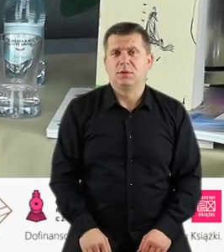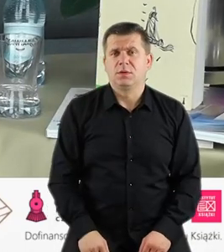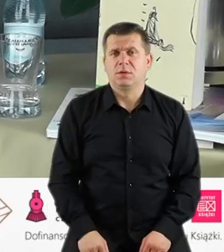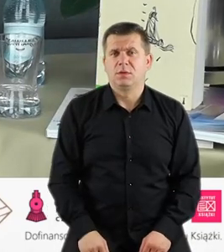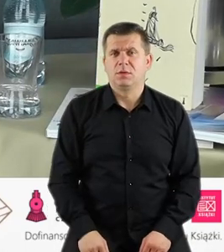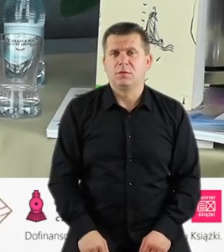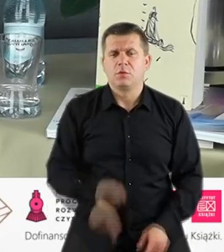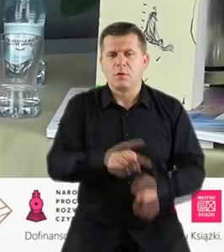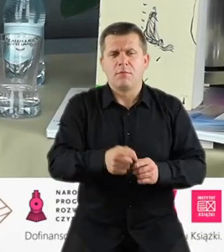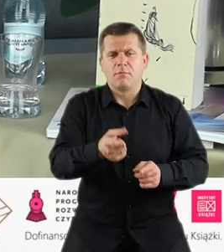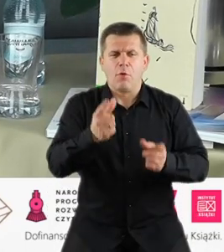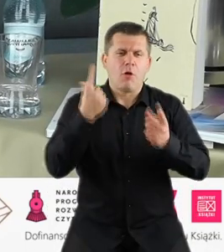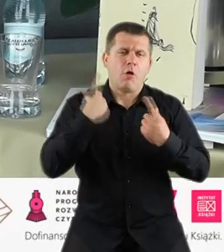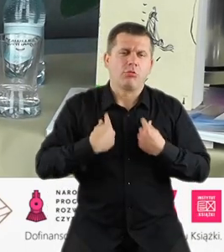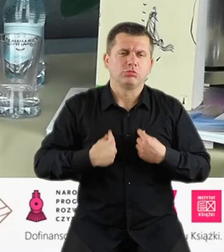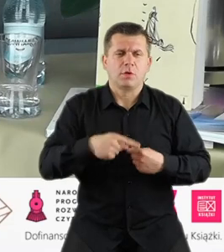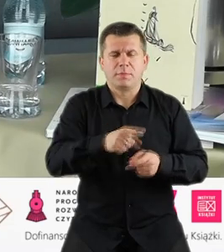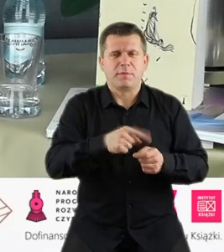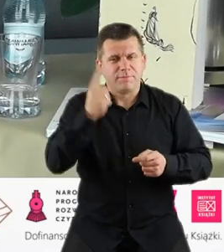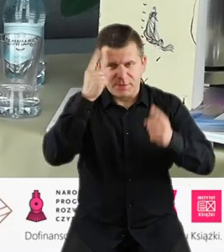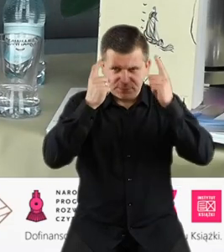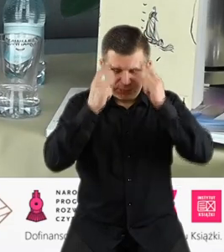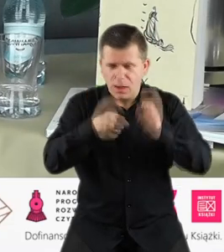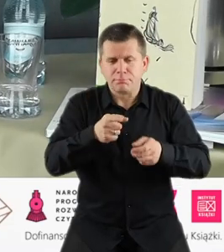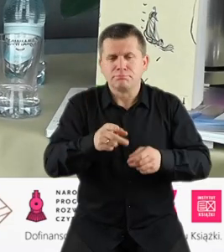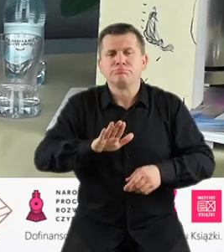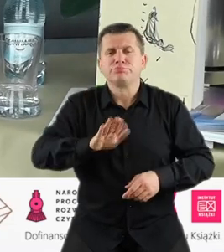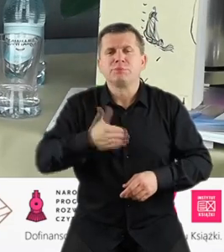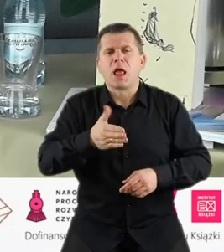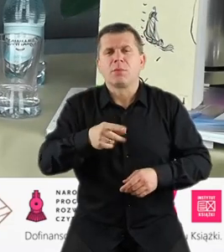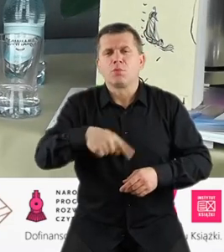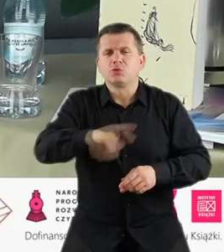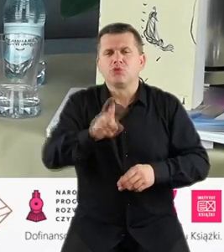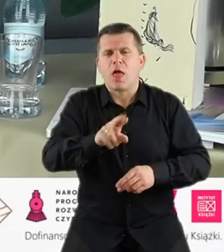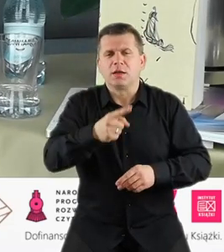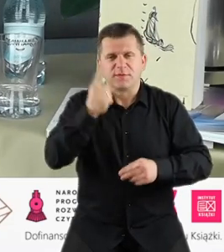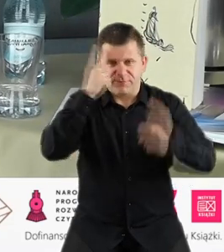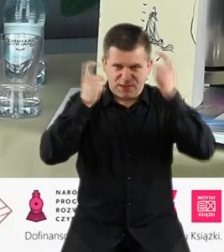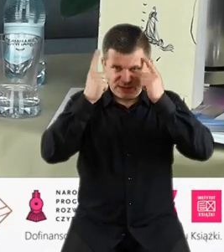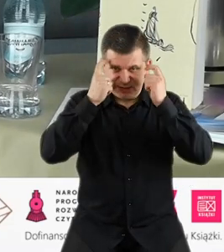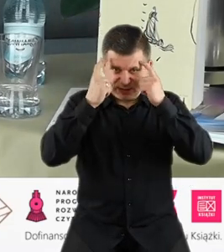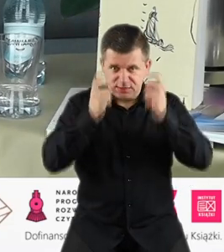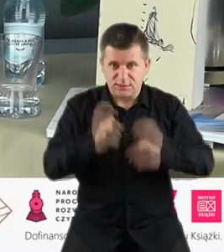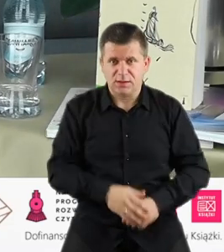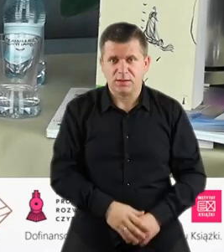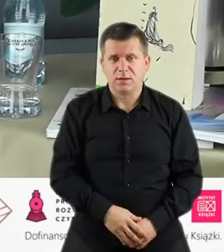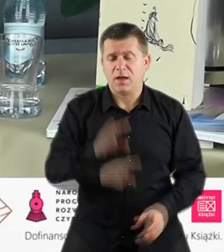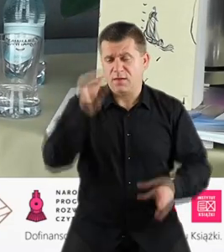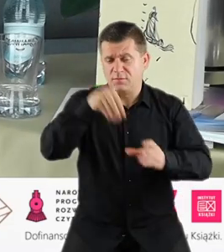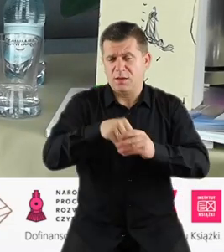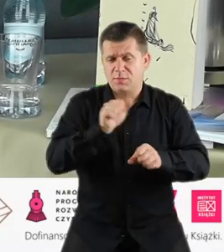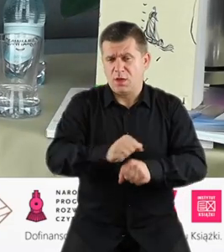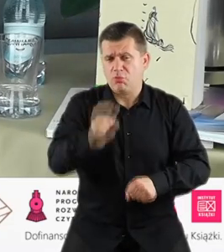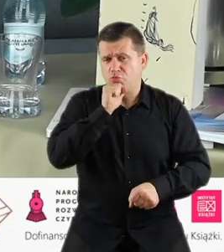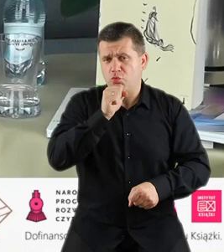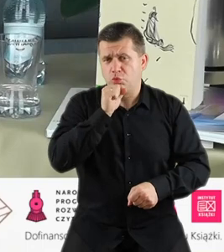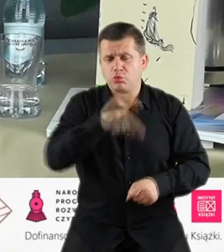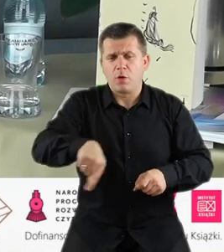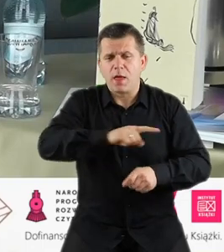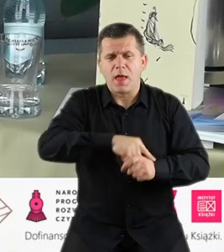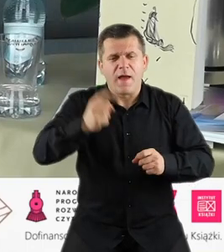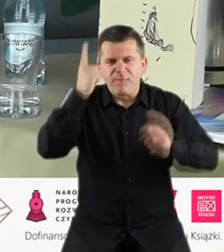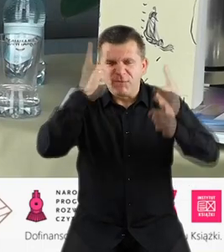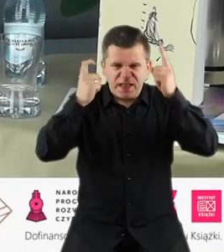jest tak, że to jest postać, jakby to jest przedmiot fikcyjny. I takich jest tam dużo, no bo to jest w